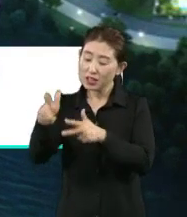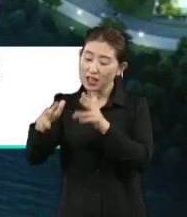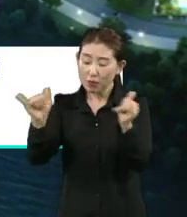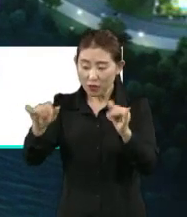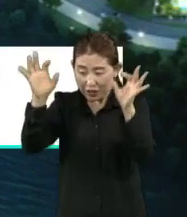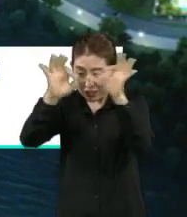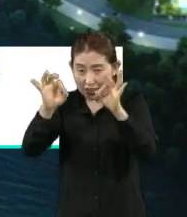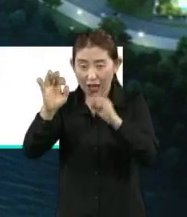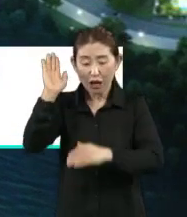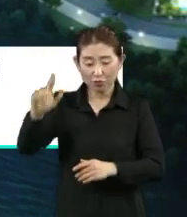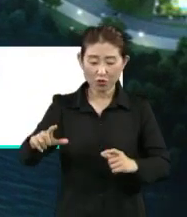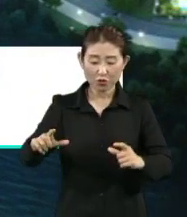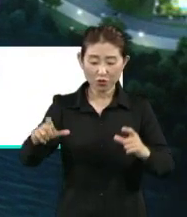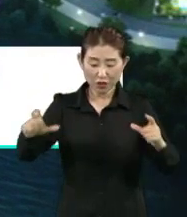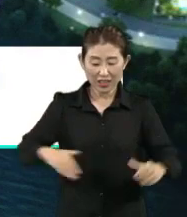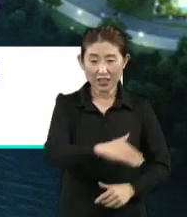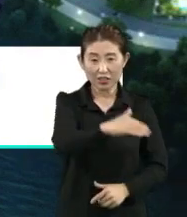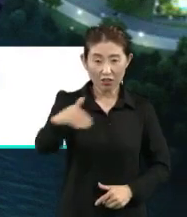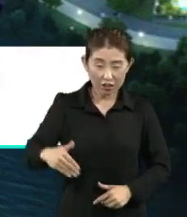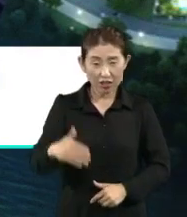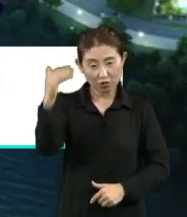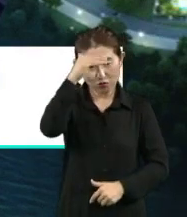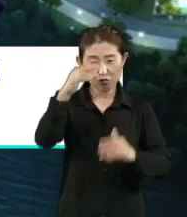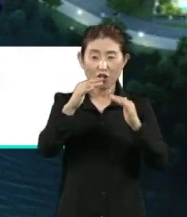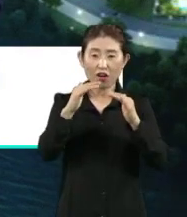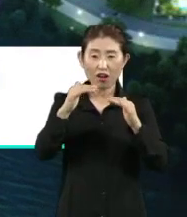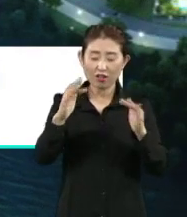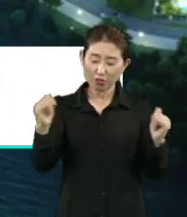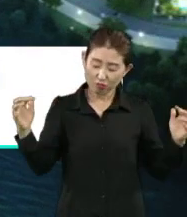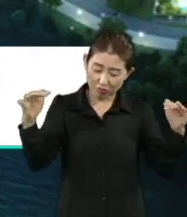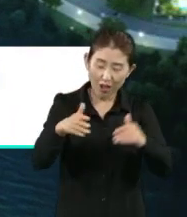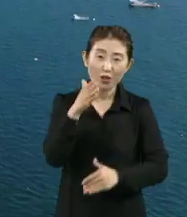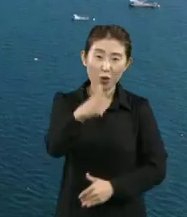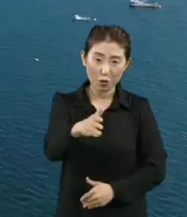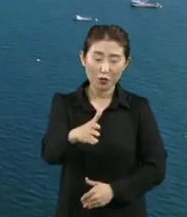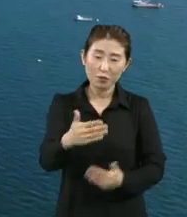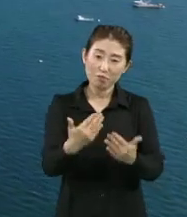관광에 큰 그림을 그리겠다고 밝혔습니다. 강진원 기자입니다.